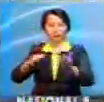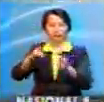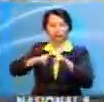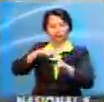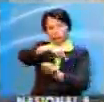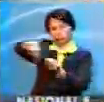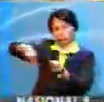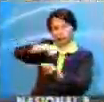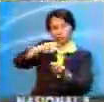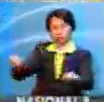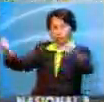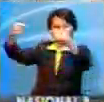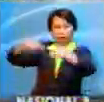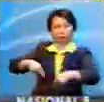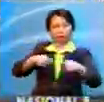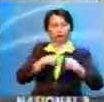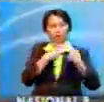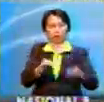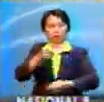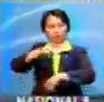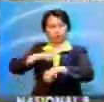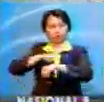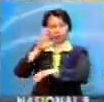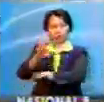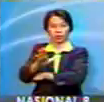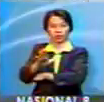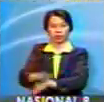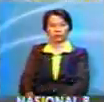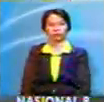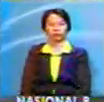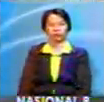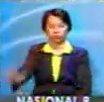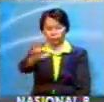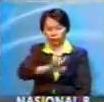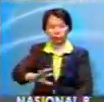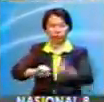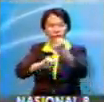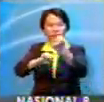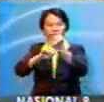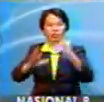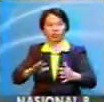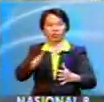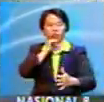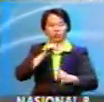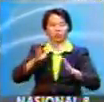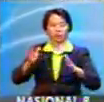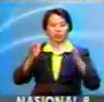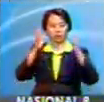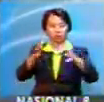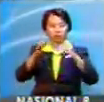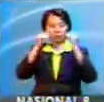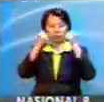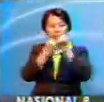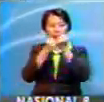sekitar telah hadir sejak seawal petang. Rata-rata penyokong sudah menjangkakan Tok